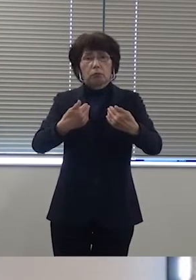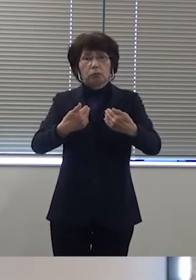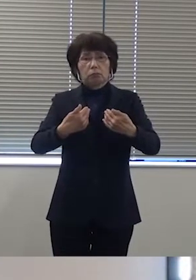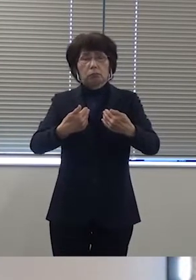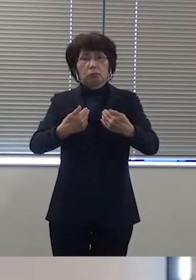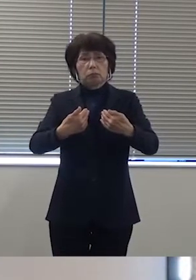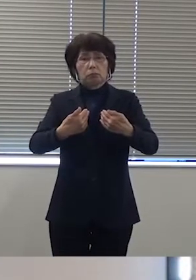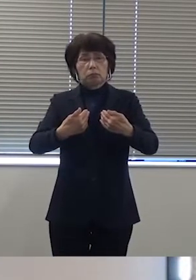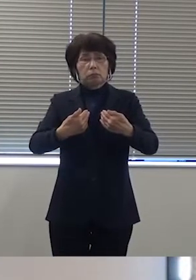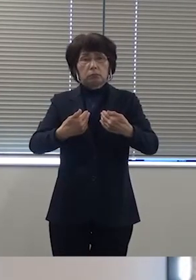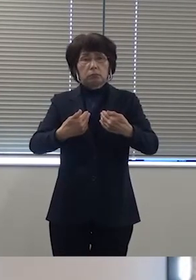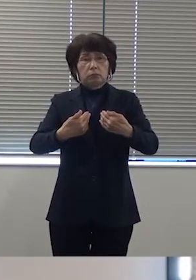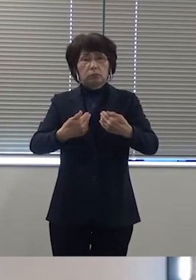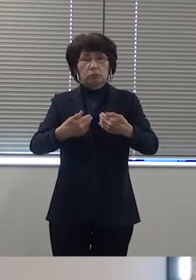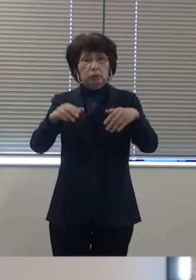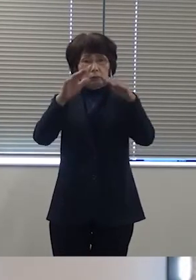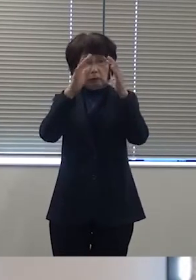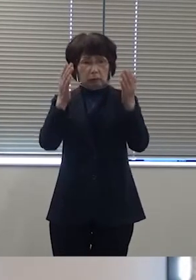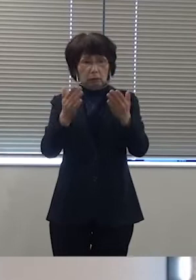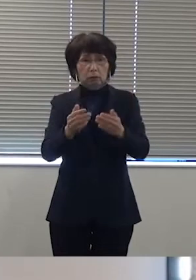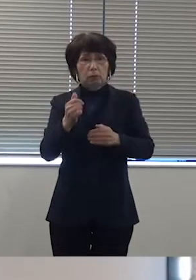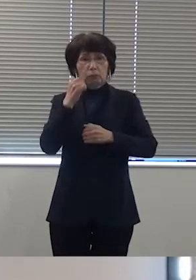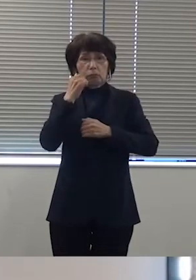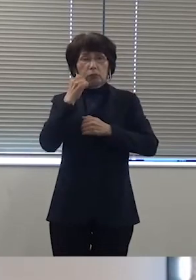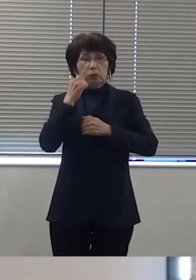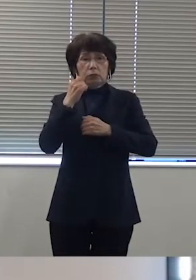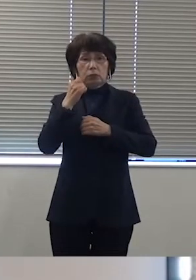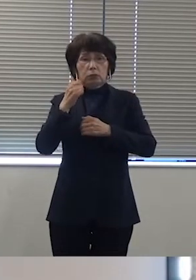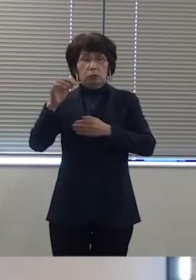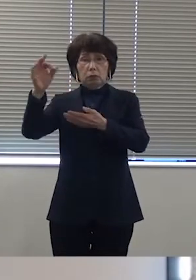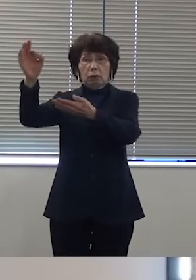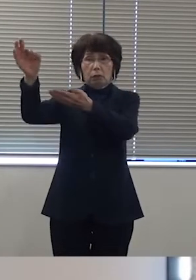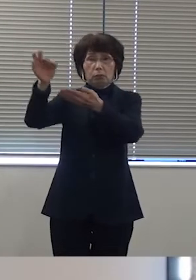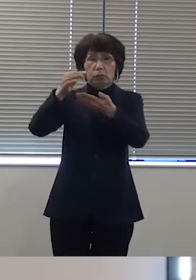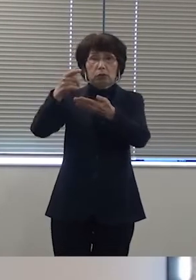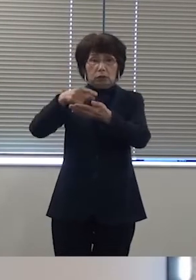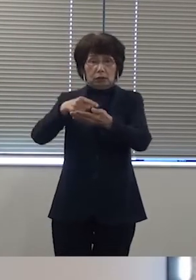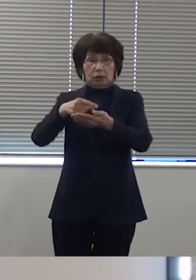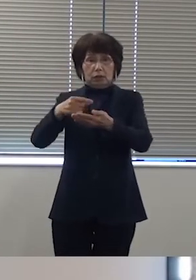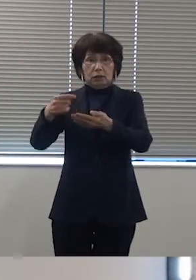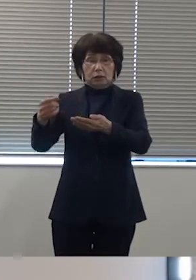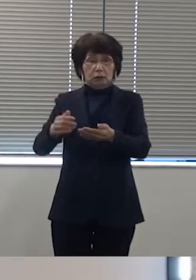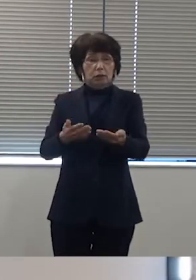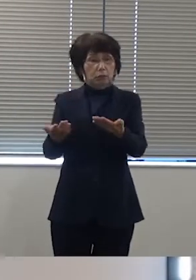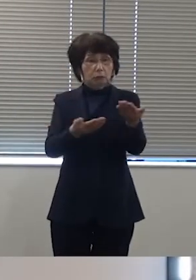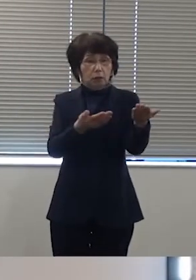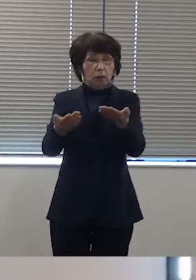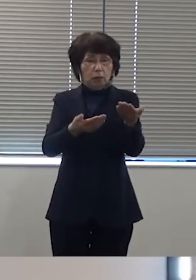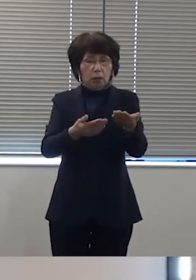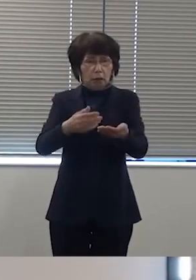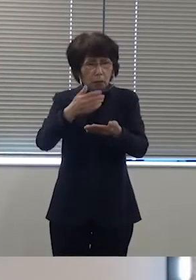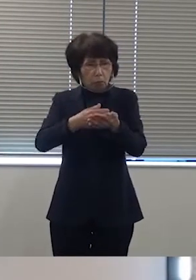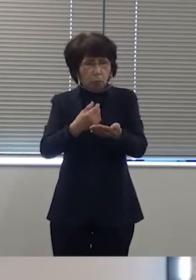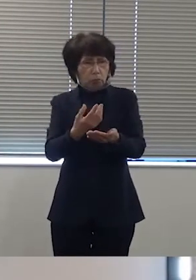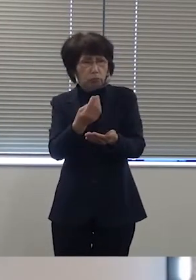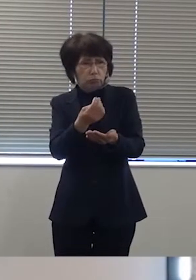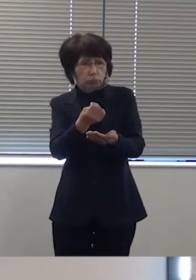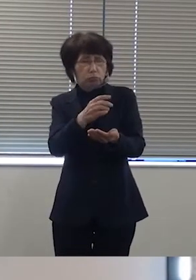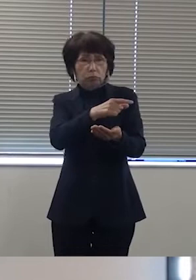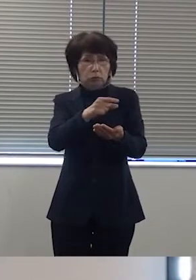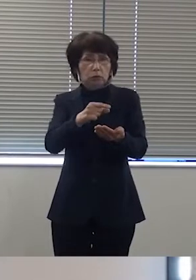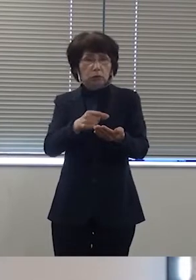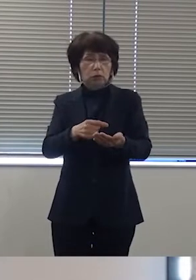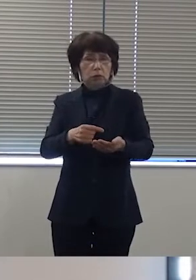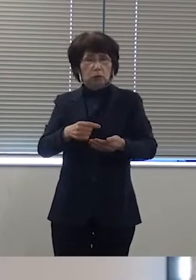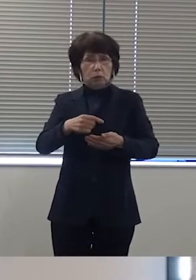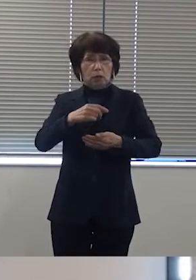がないので、いわゆる在庫管理って事務職員仕事ではないので、どこもうまくいかないんですよね。だから物資の